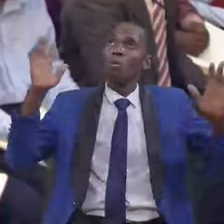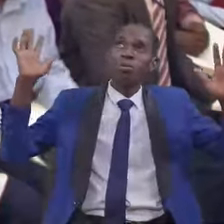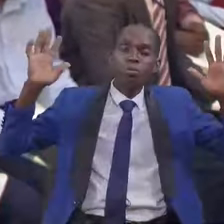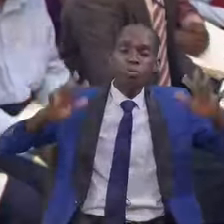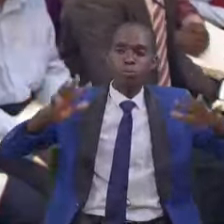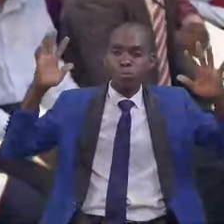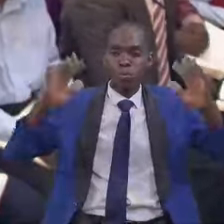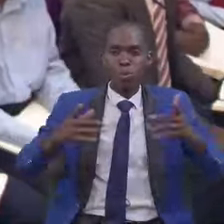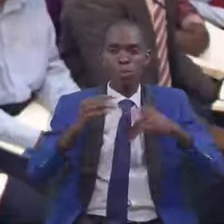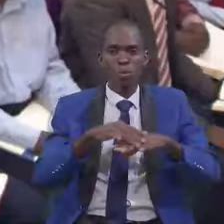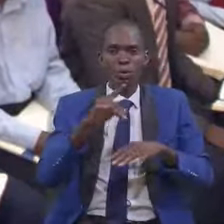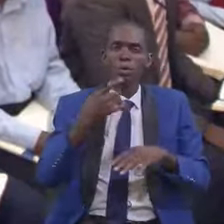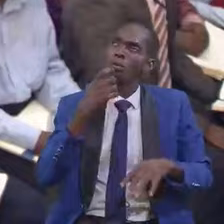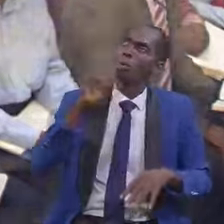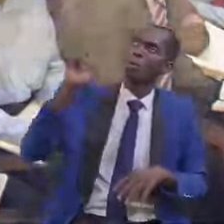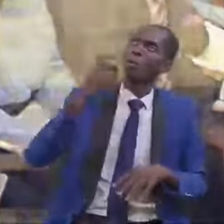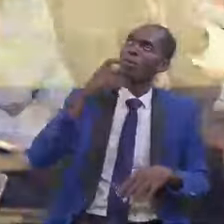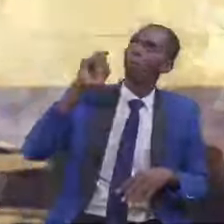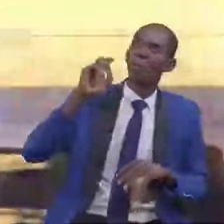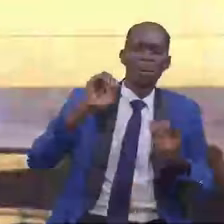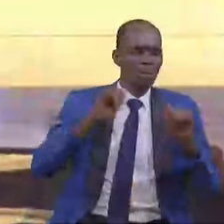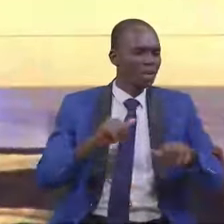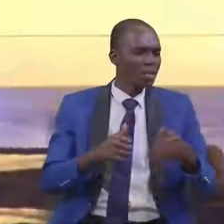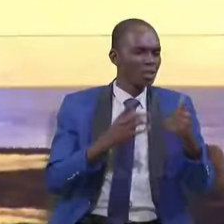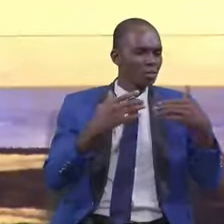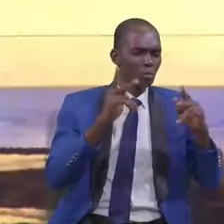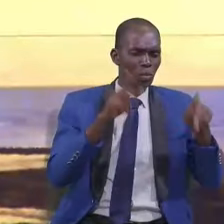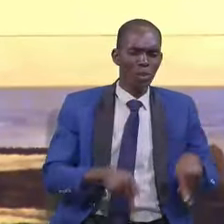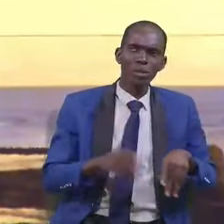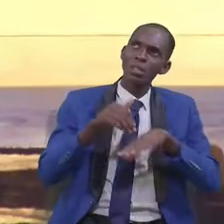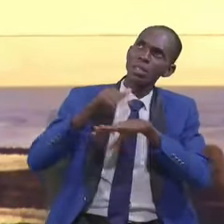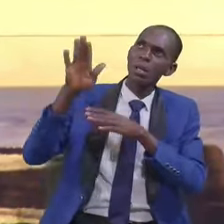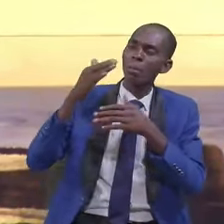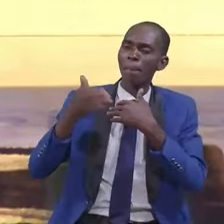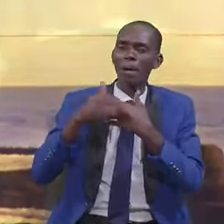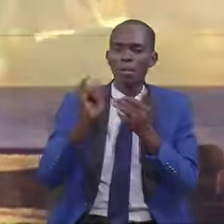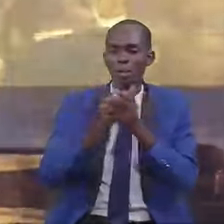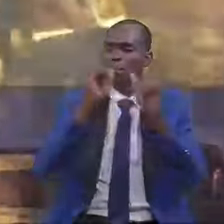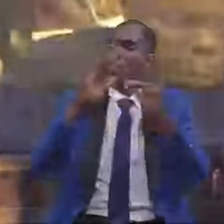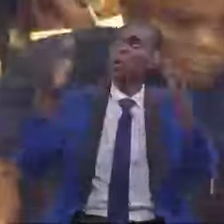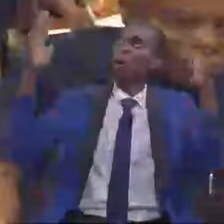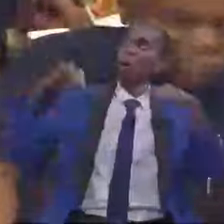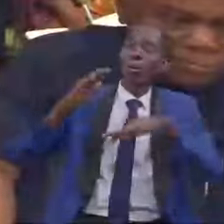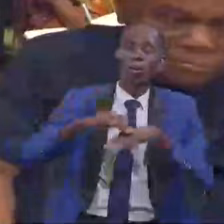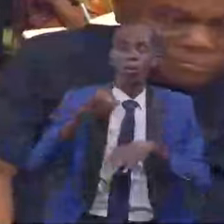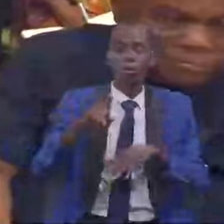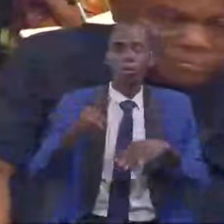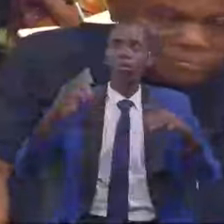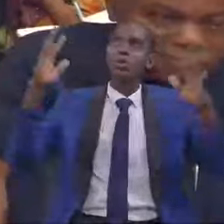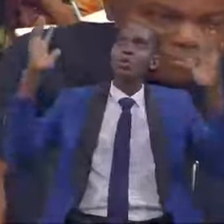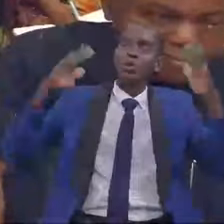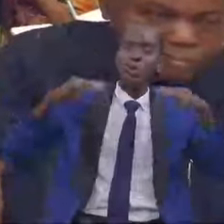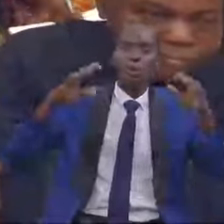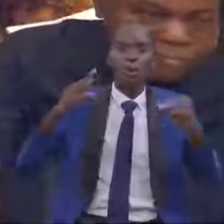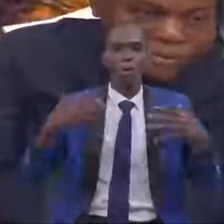soir. Je dis que retourne, retourne, retourne. Est-ce que quelqu'un peut faire retourner la pluie? La pluie de guérison, la pluie de miracle, la pluie